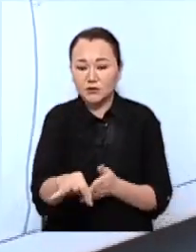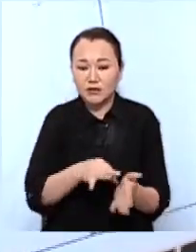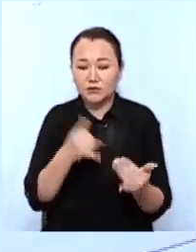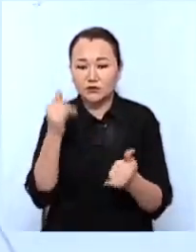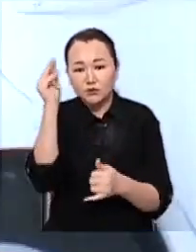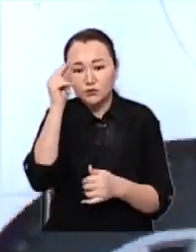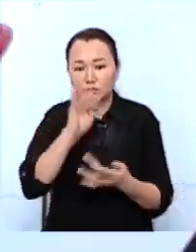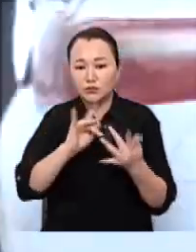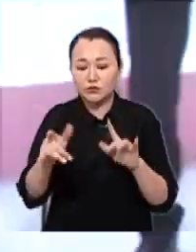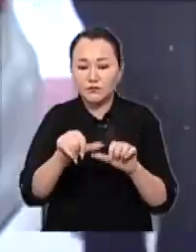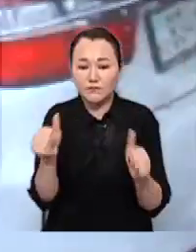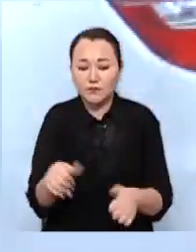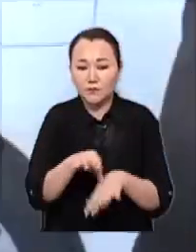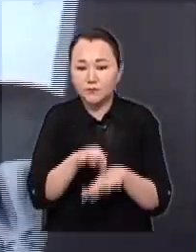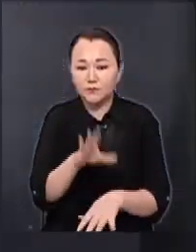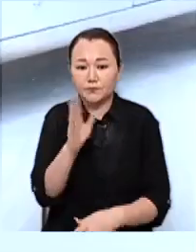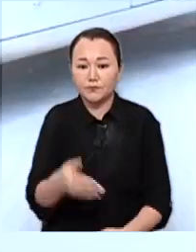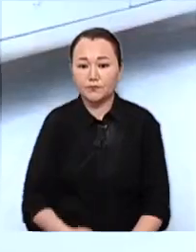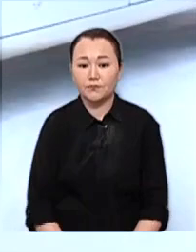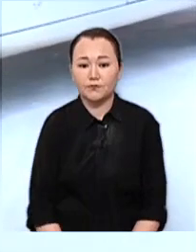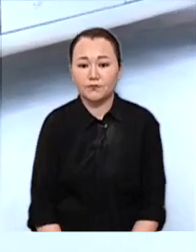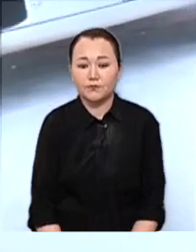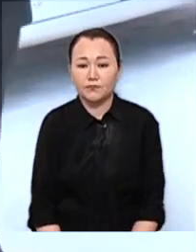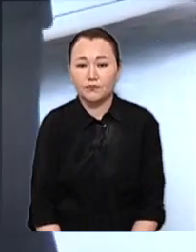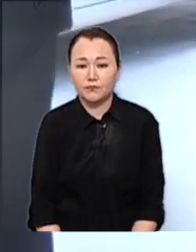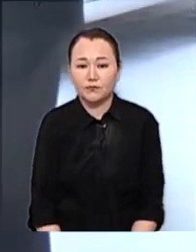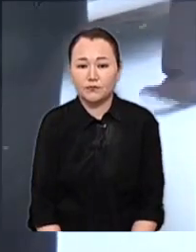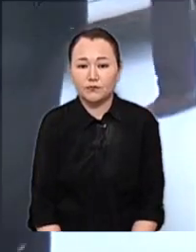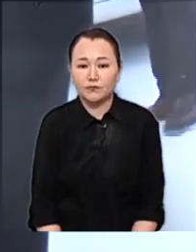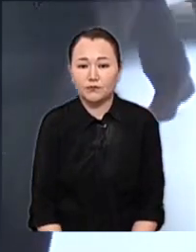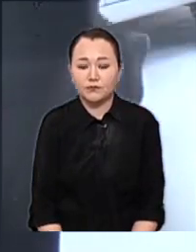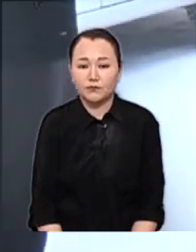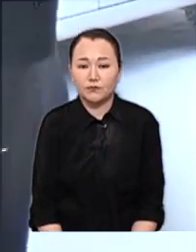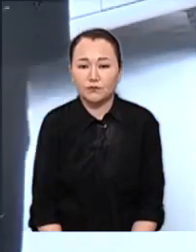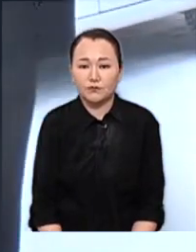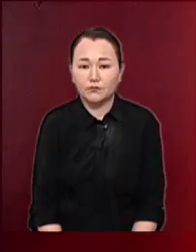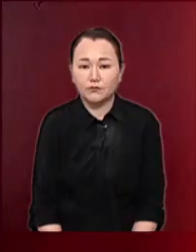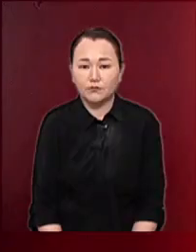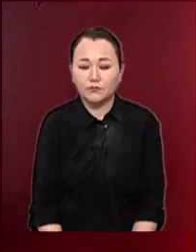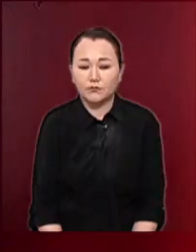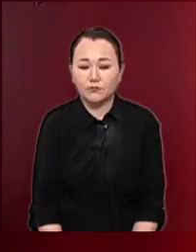сабақтар онлайн форматта өтеді екен. Руслан Жасұланұлы, Азамат Елубаев, Информ Бюро, Солтүстік Қазақстан облысы.